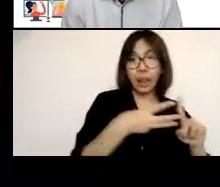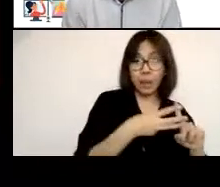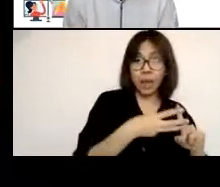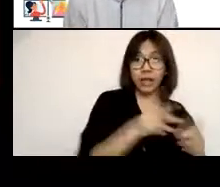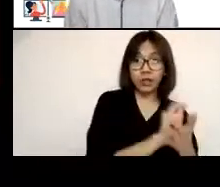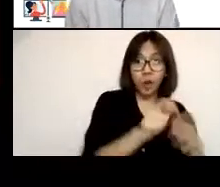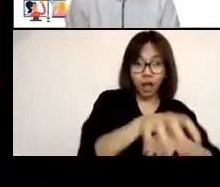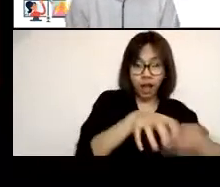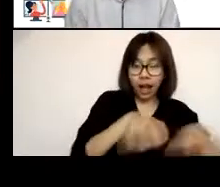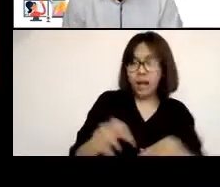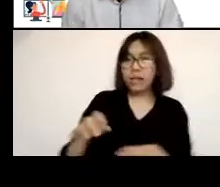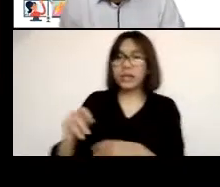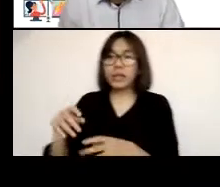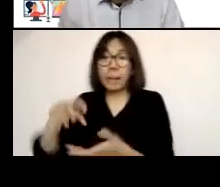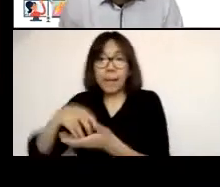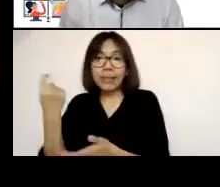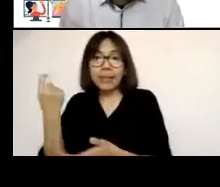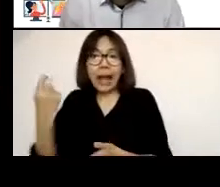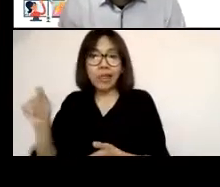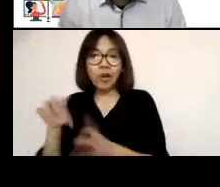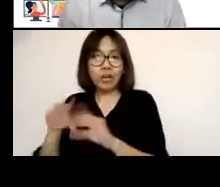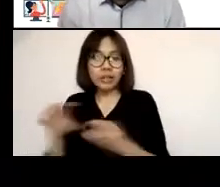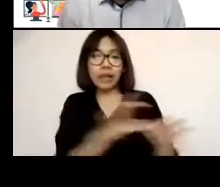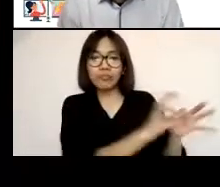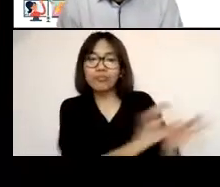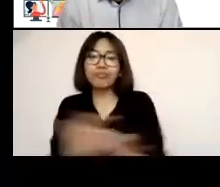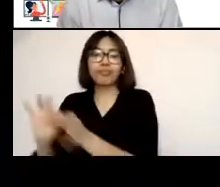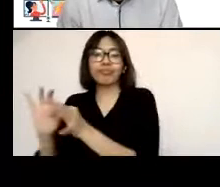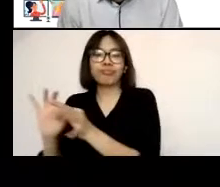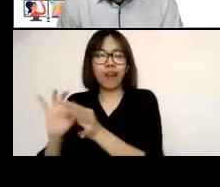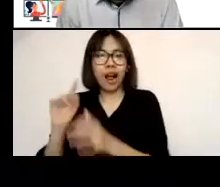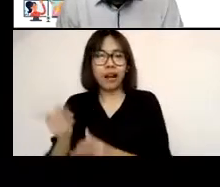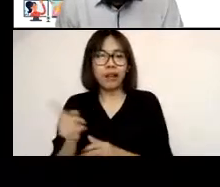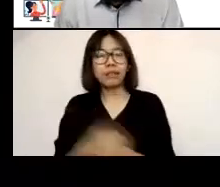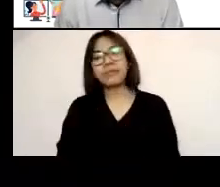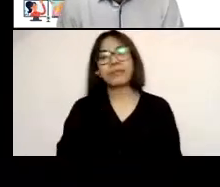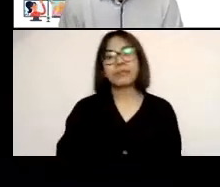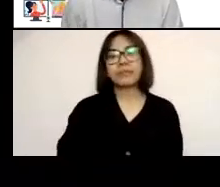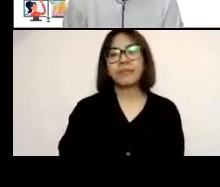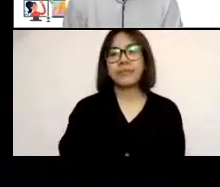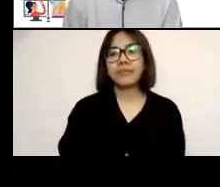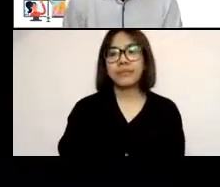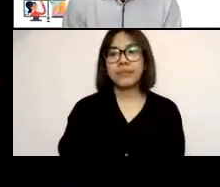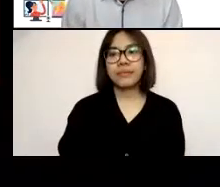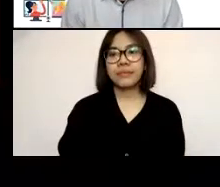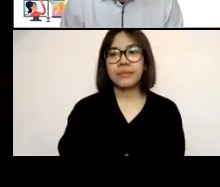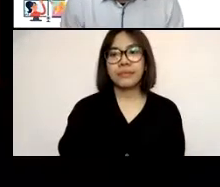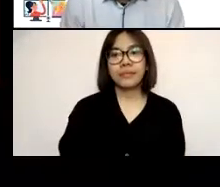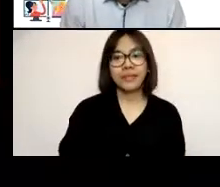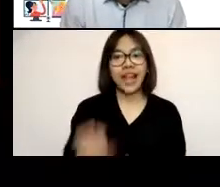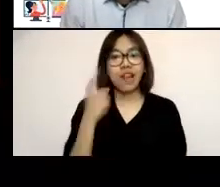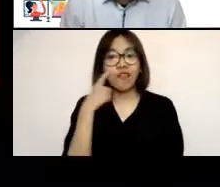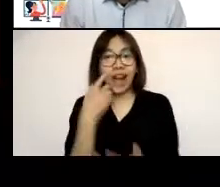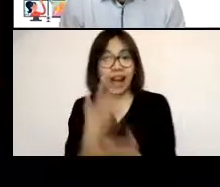pendirian dan pembinaan bursa kerja khusus disabilitas. Okay. Dari beberapa fakta ini, kita